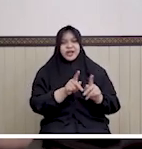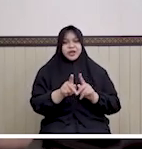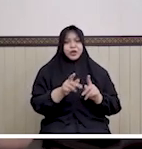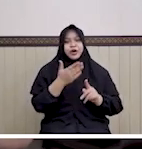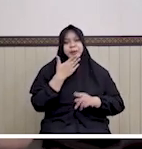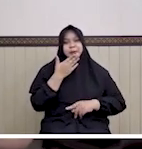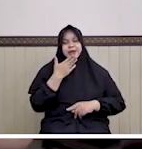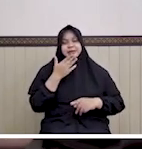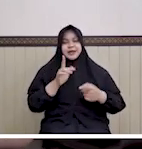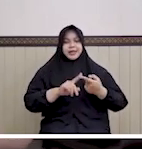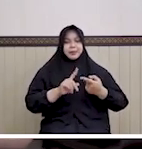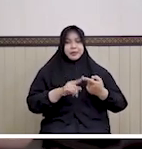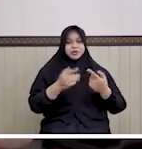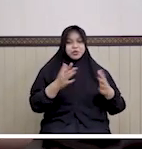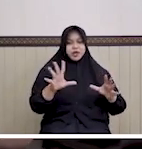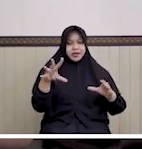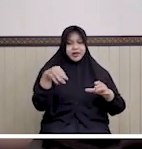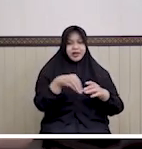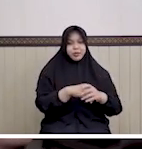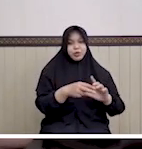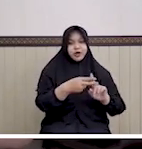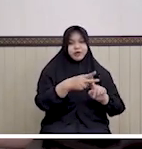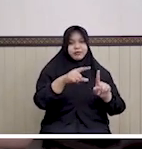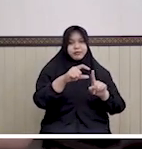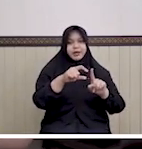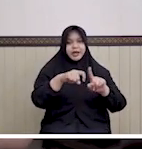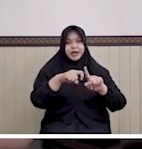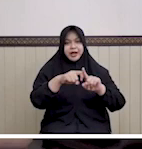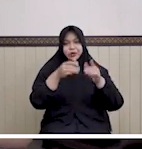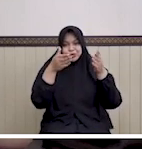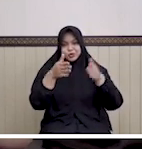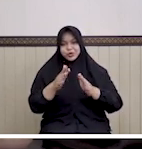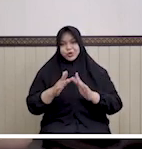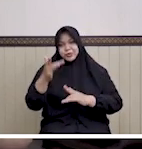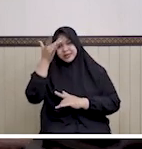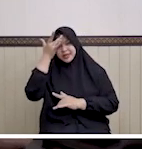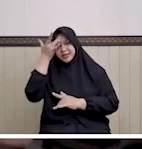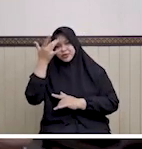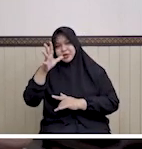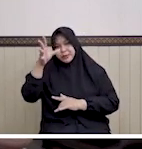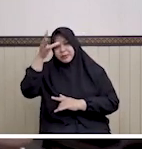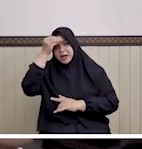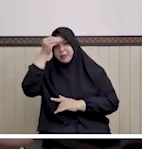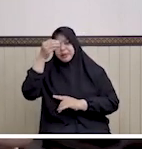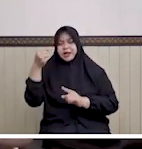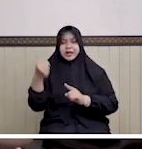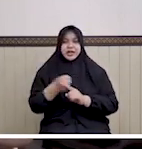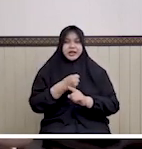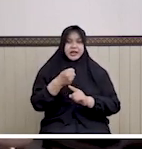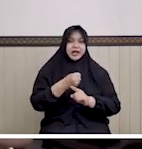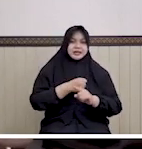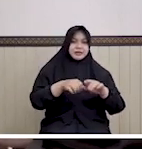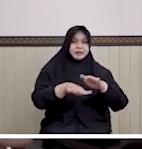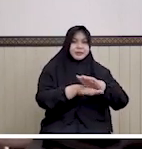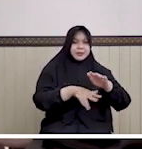biasanya temen-temen yang sudah tergabung dalam efek ini khususnya rumah sakit sudah paham apa itu kekerasan berbasis gender dan apa itu yang yang bisa